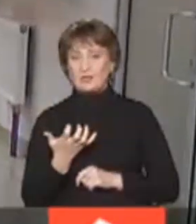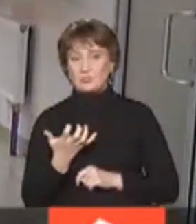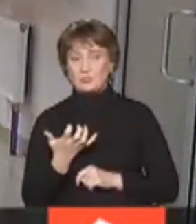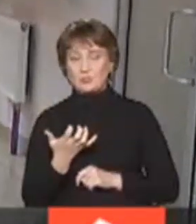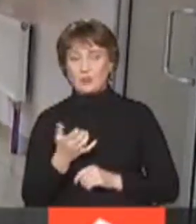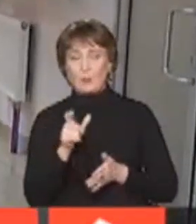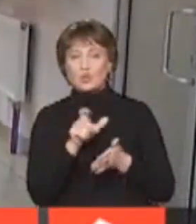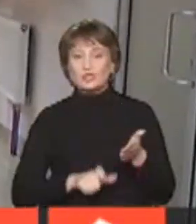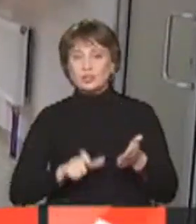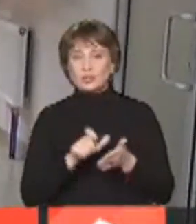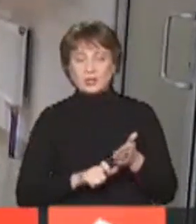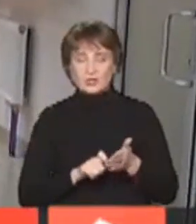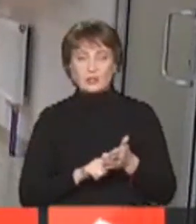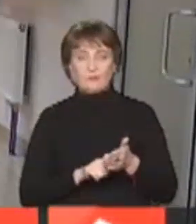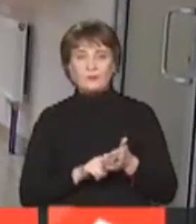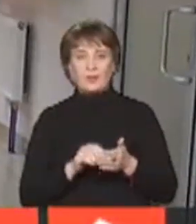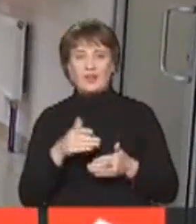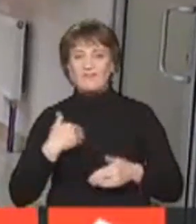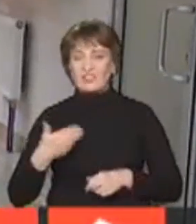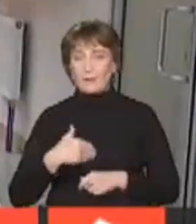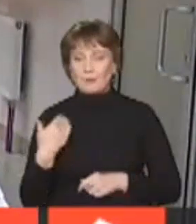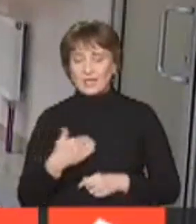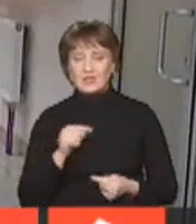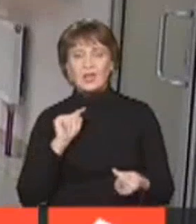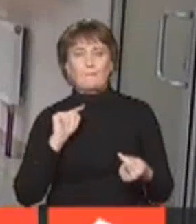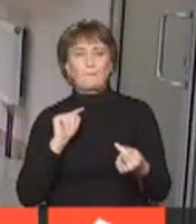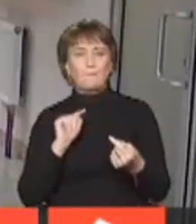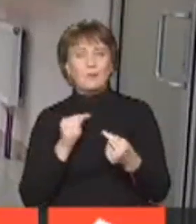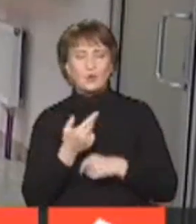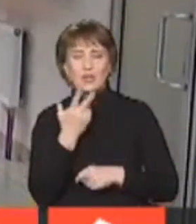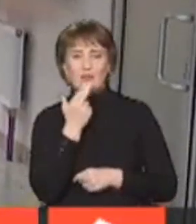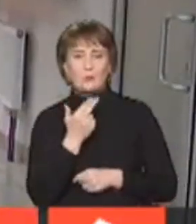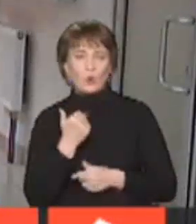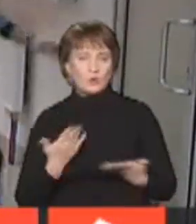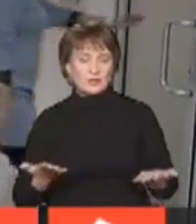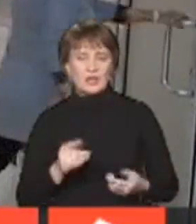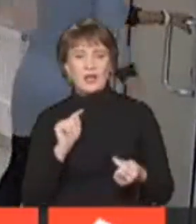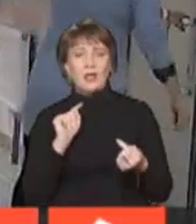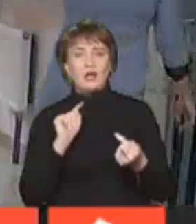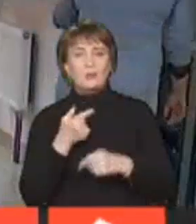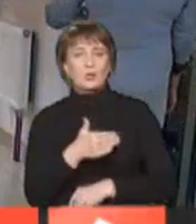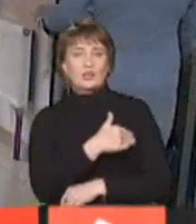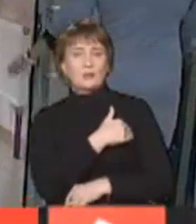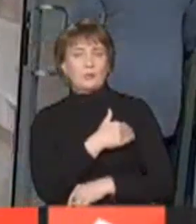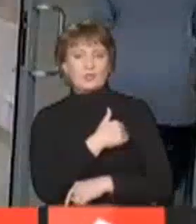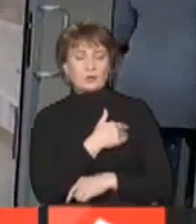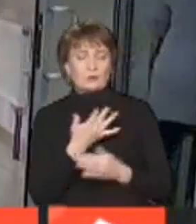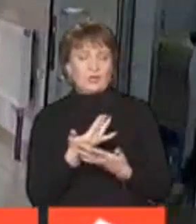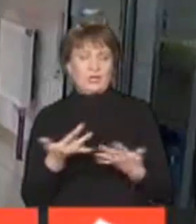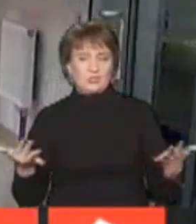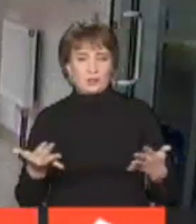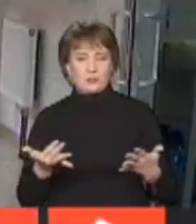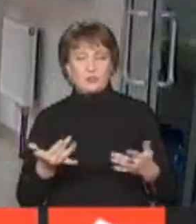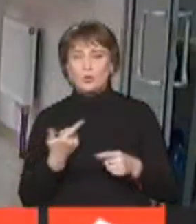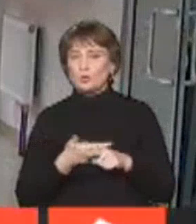по чеках. Це і вітаміни, це і звичайні там протигрипозні, і протитемпературні, і такі інші. Ну, тобто,